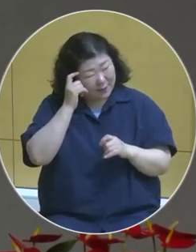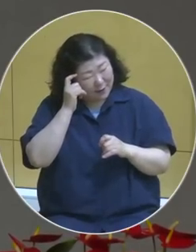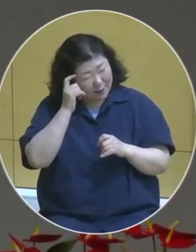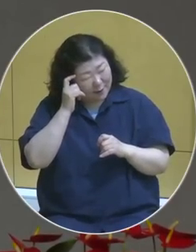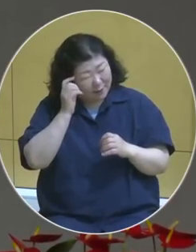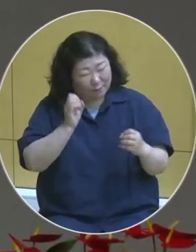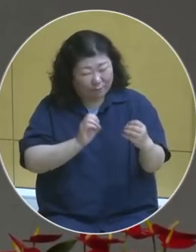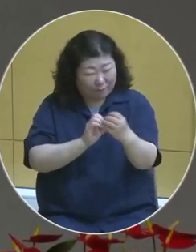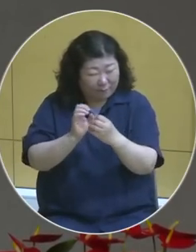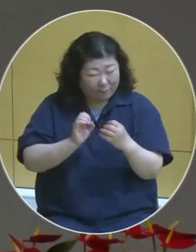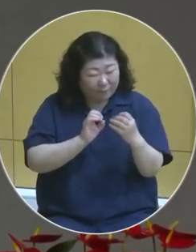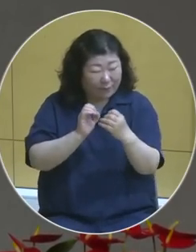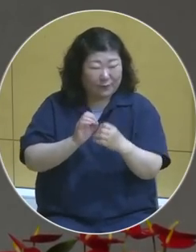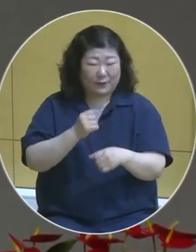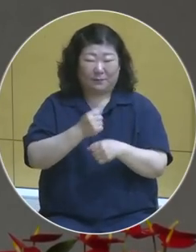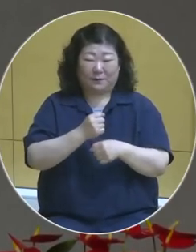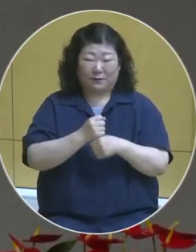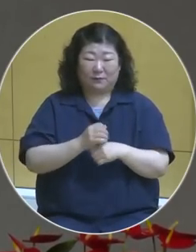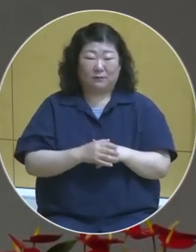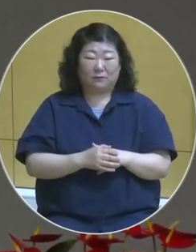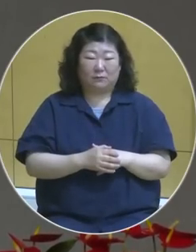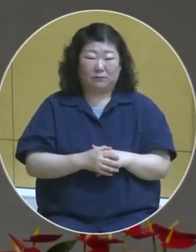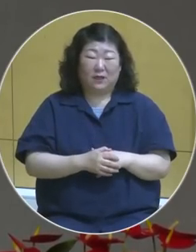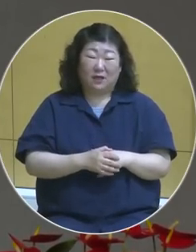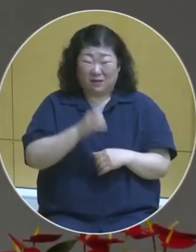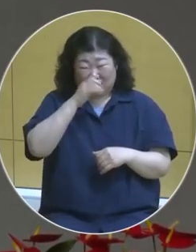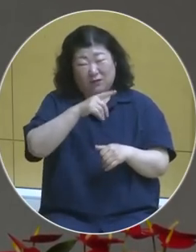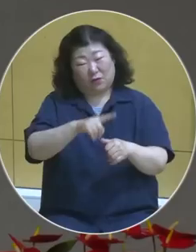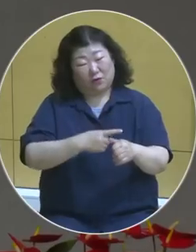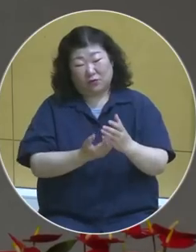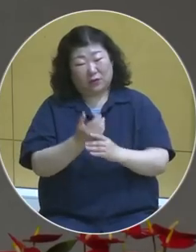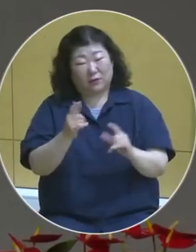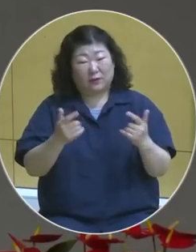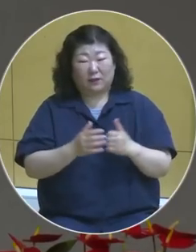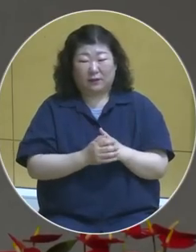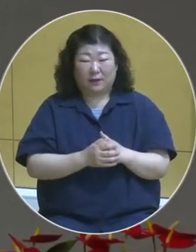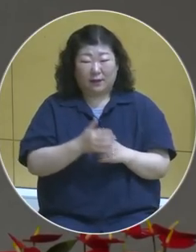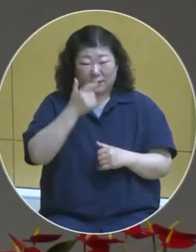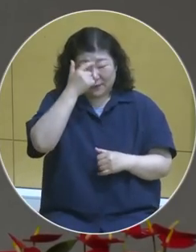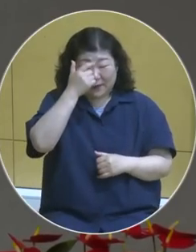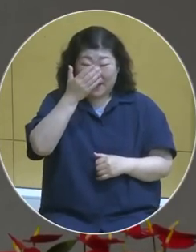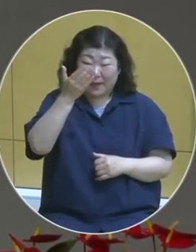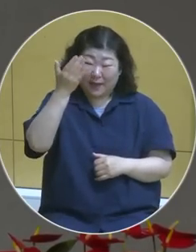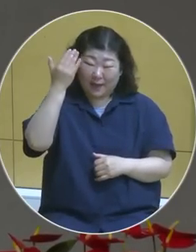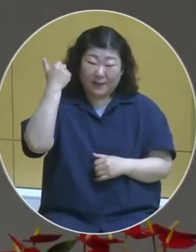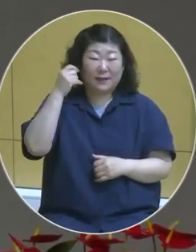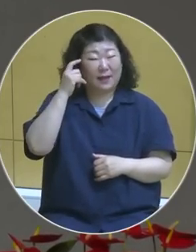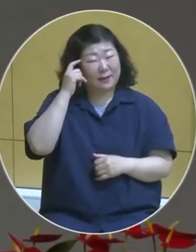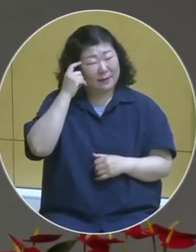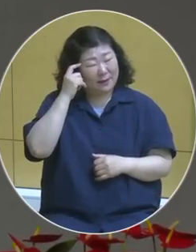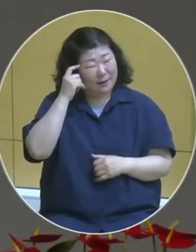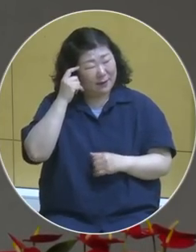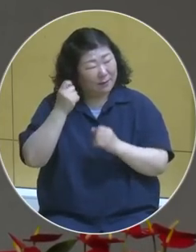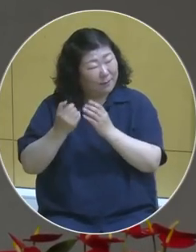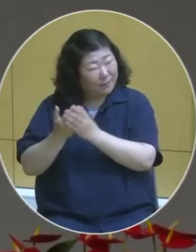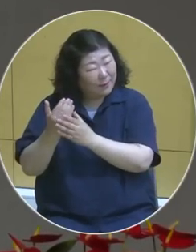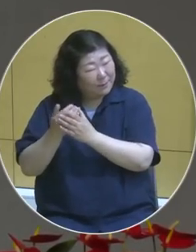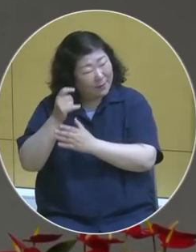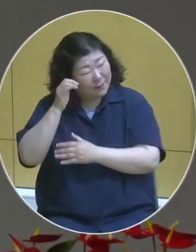거예요. 저절로 만들어진 게 아니에요. 그 옛날 생각으로 쭉 돌아가면서 아 하나님이